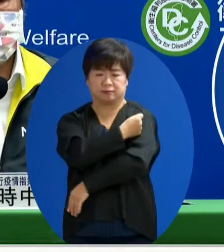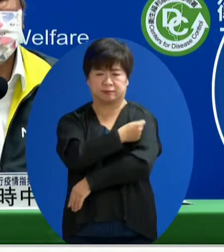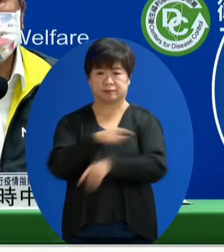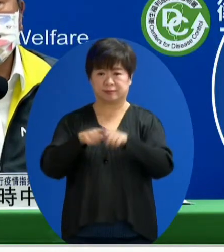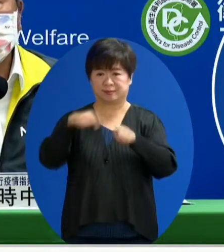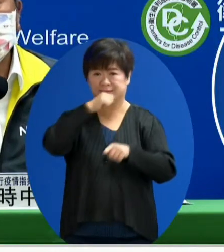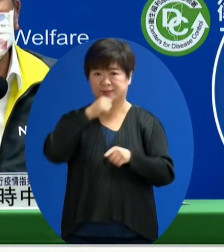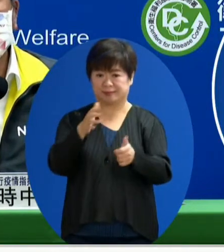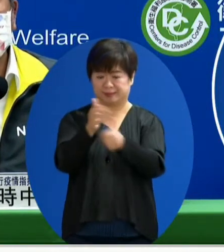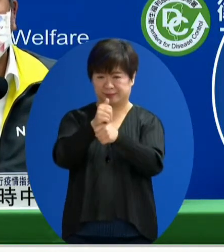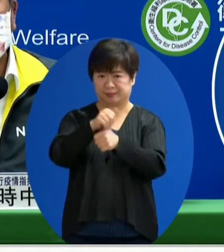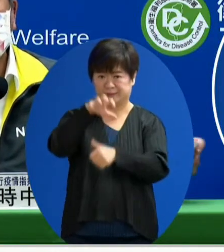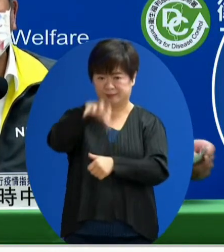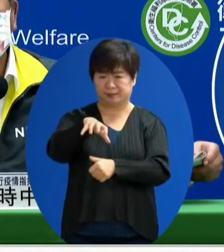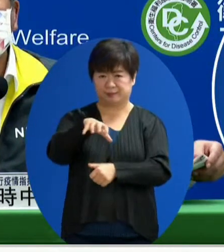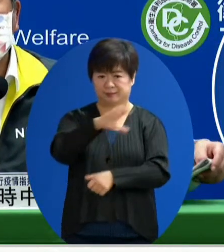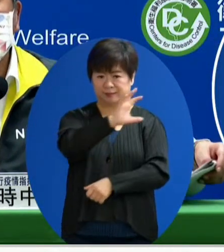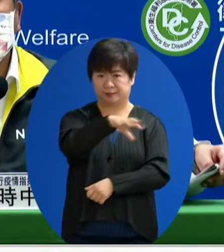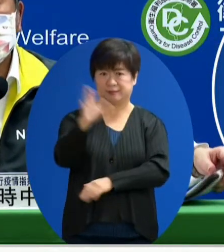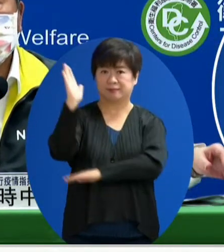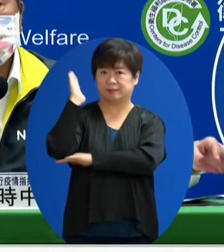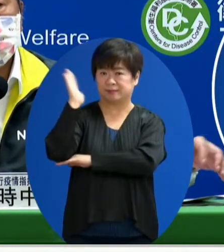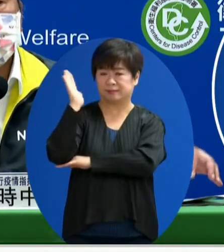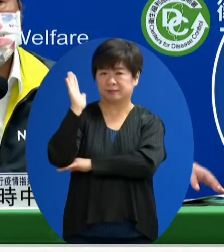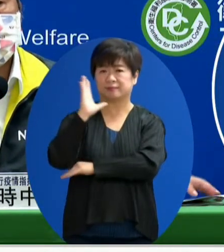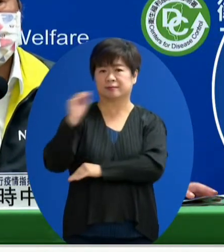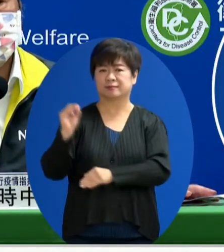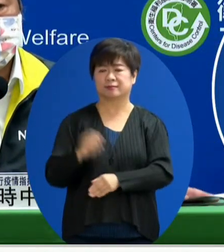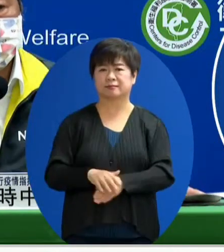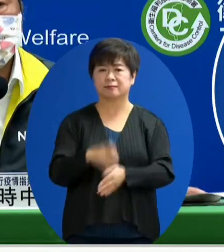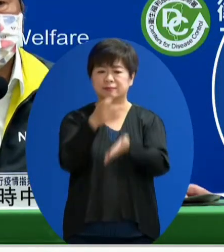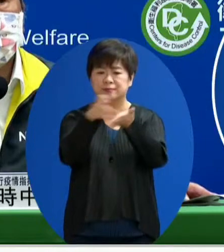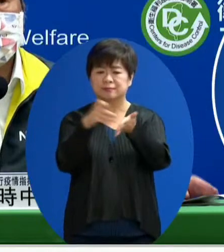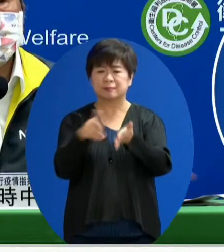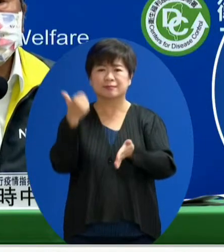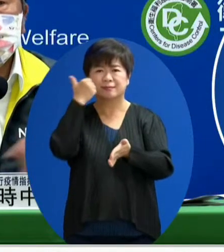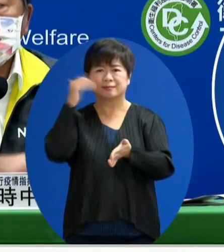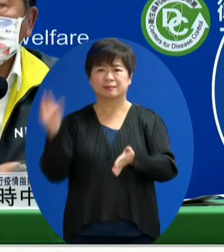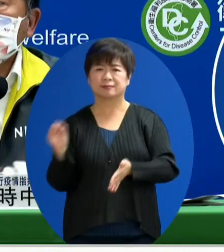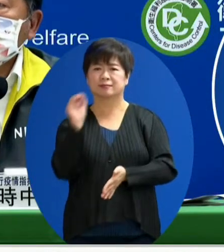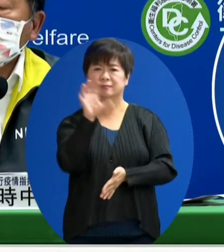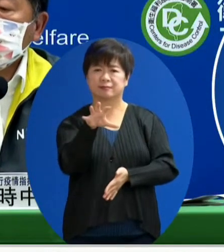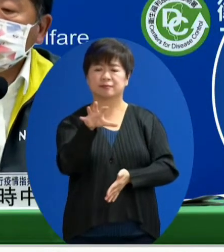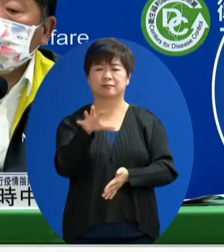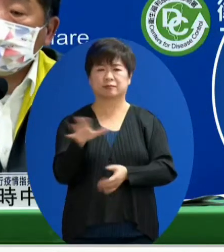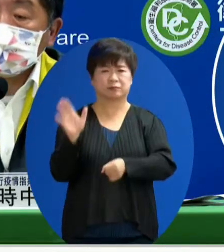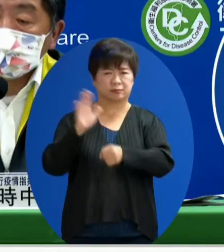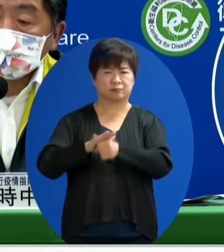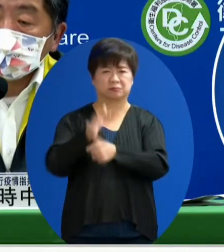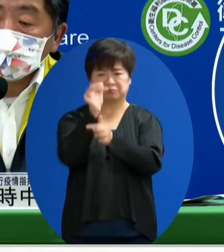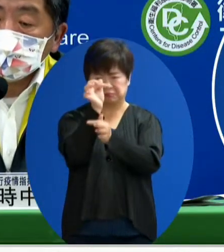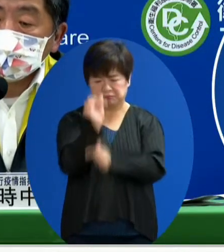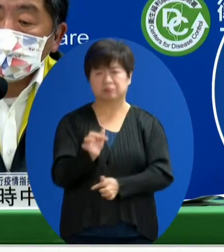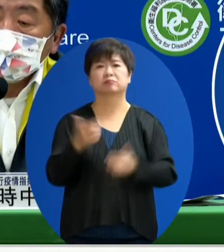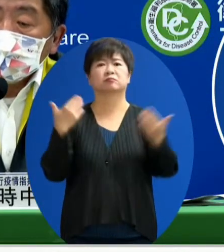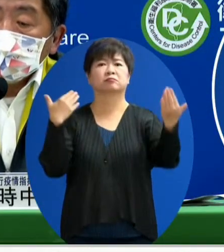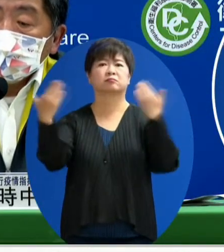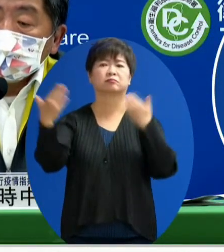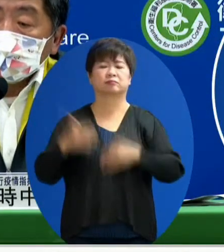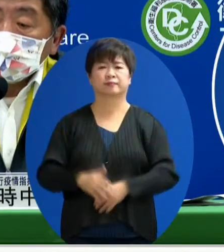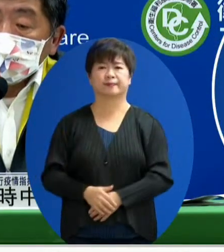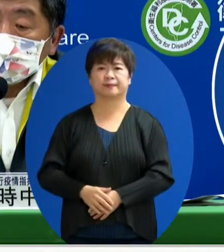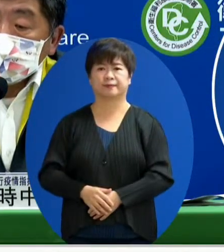台里面哈，叫地方政府把造册的人员再赶快把它补全来，好，那这样一个全貌会比较清